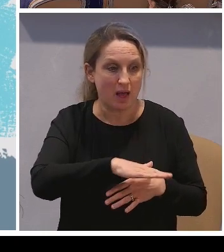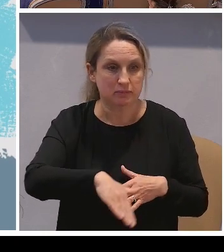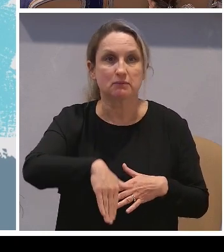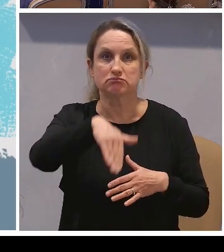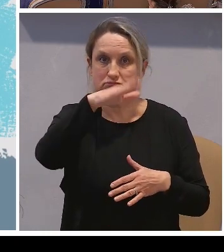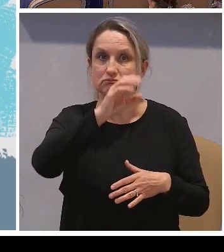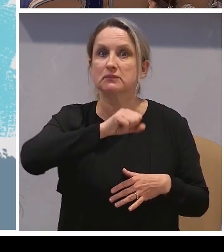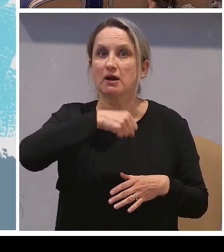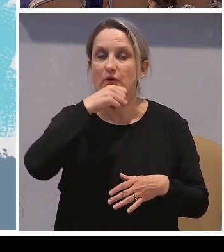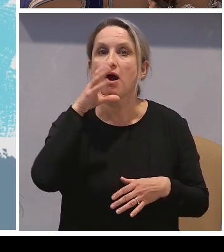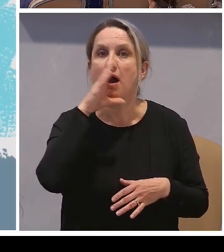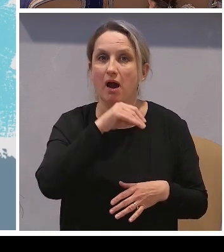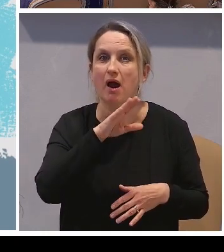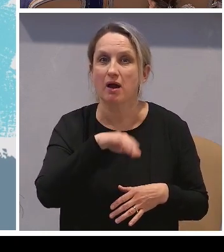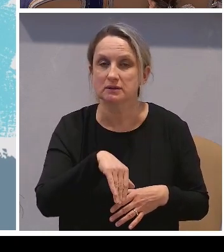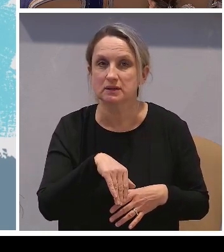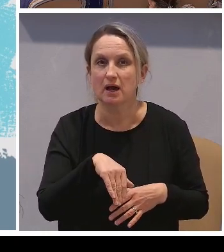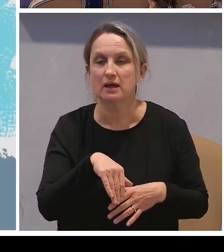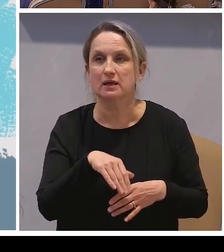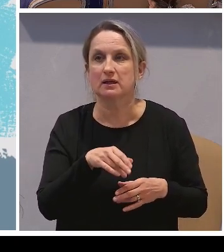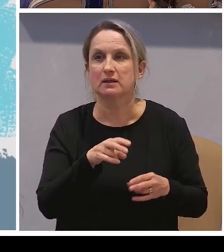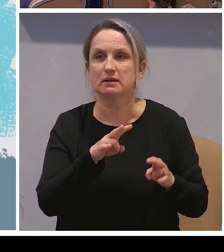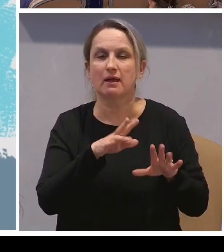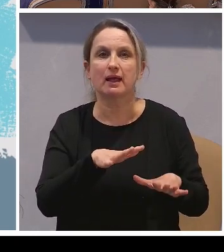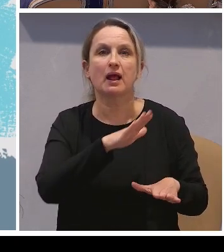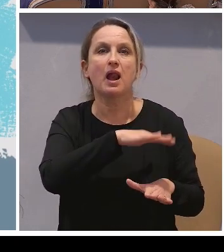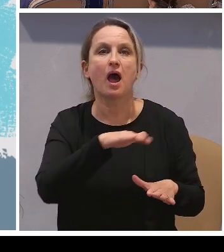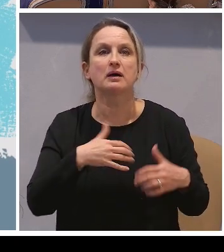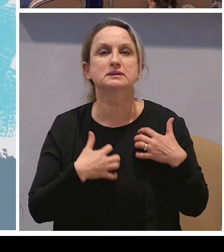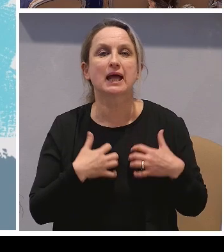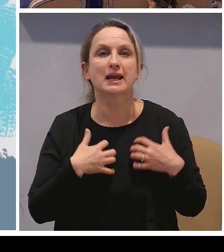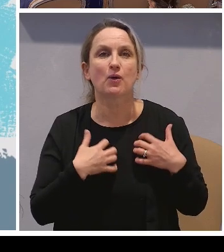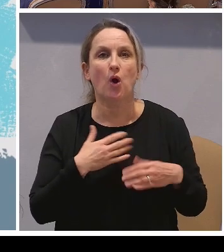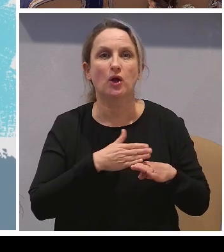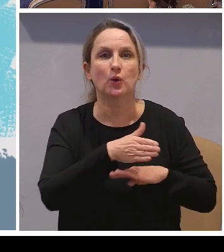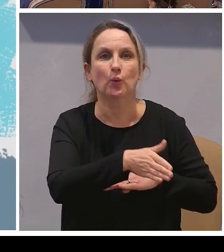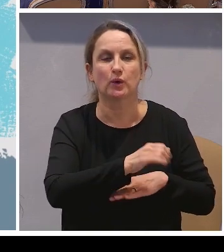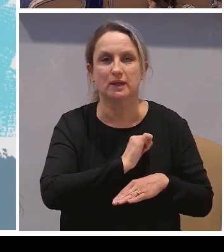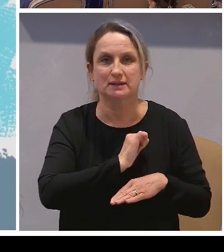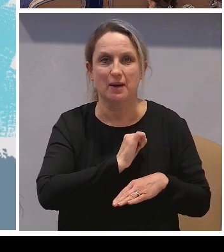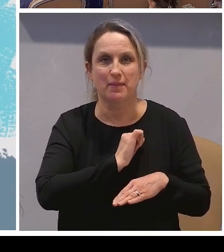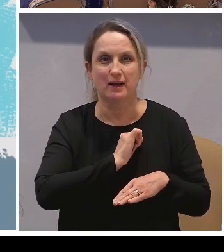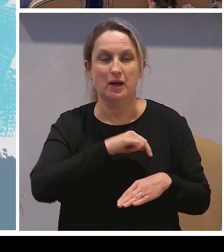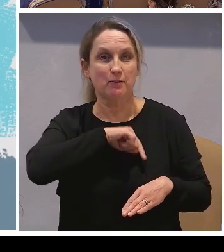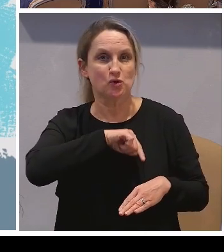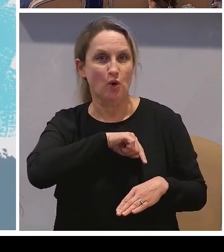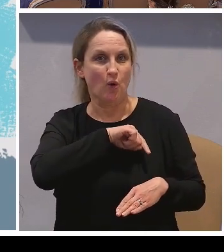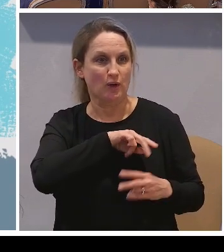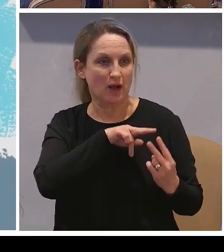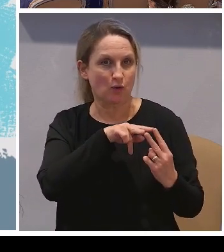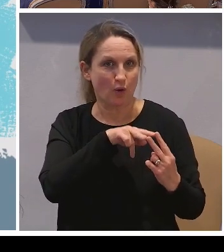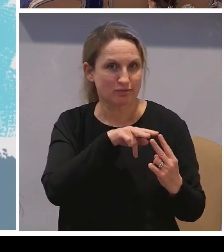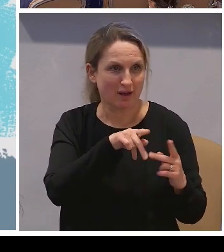well with as with kes DMD tulidki laste became neuroloogi adult, juurde. Esiteks selline but psühholoogiline due kontakt, to mis the ta käib,